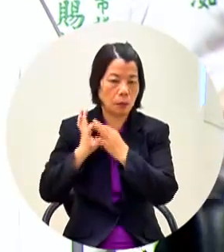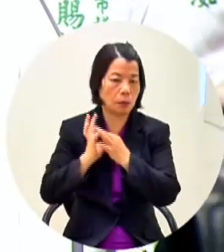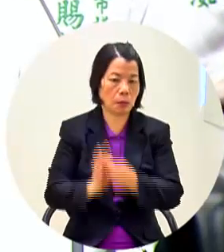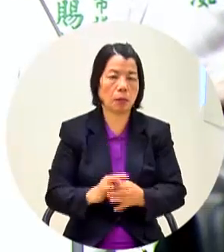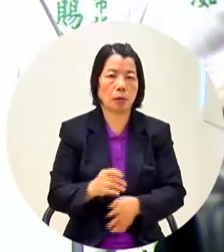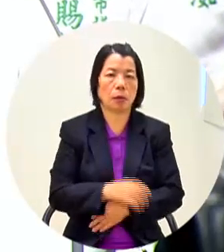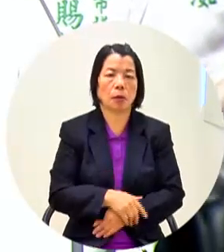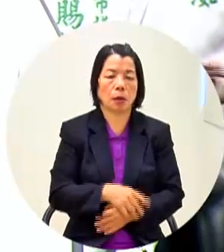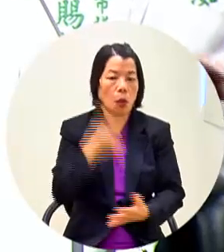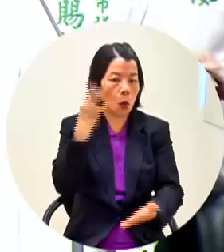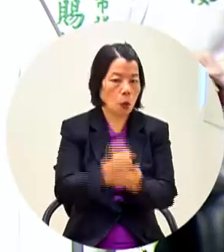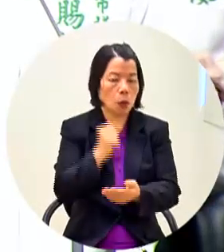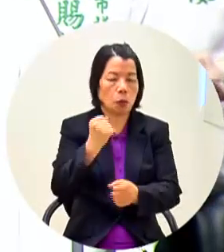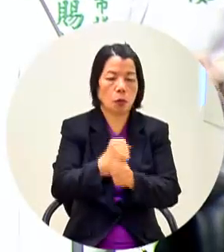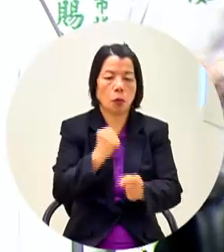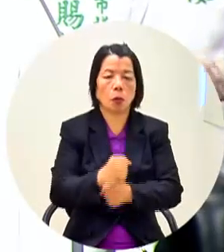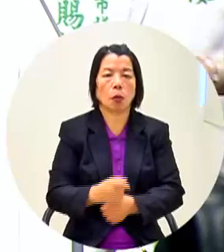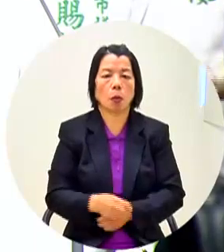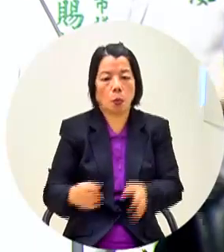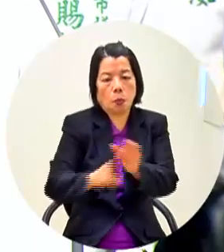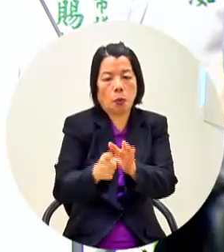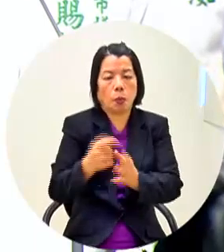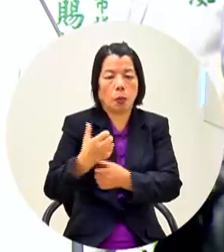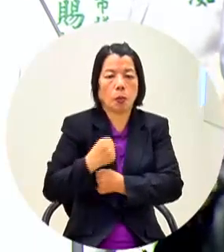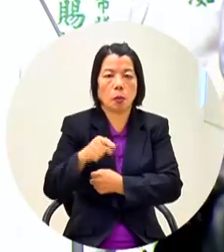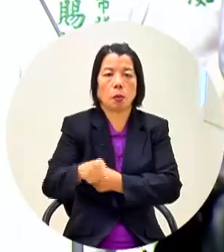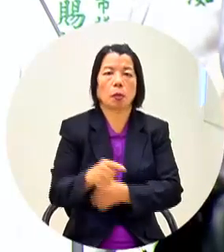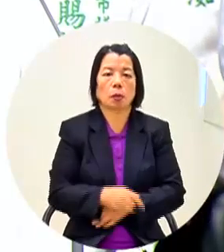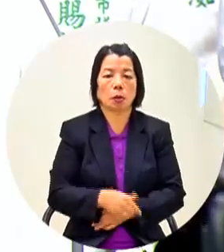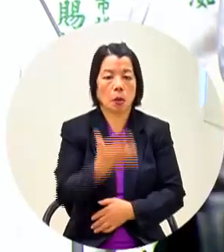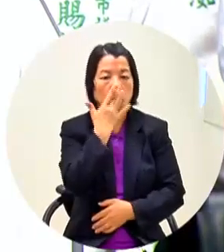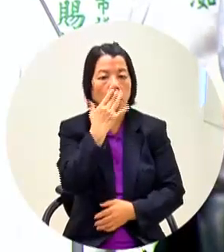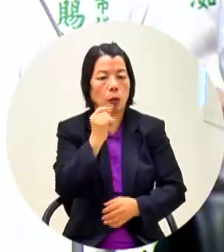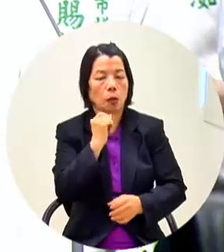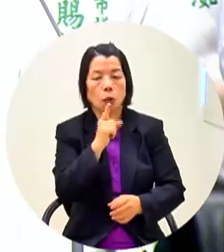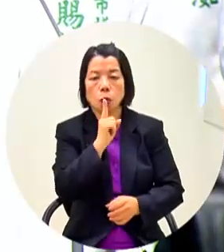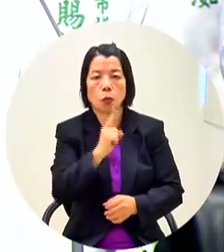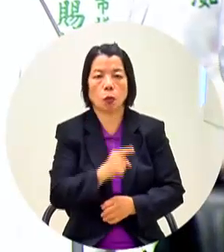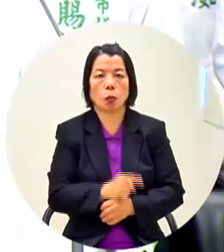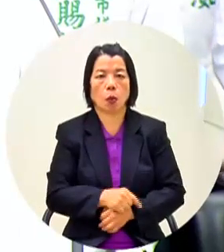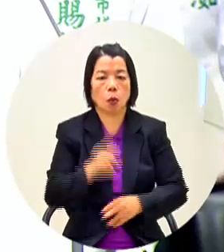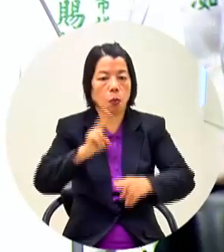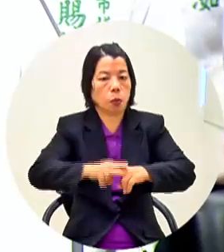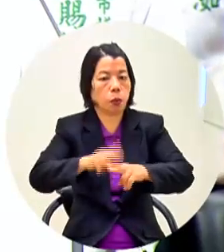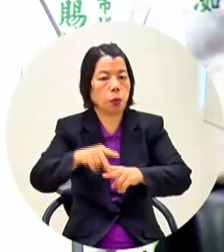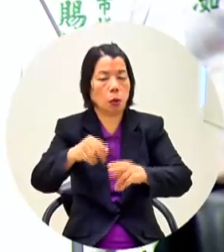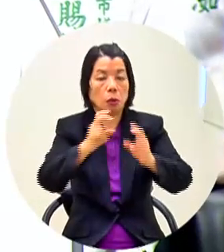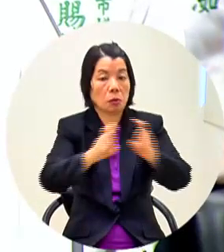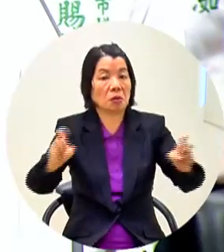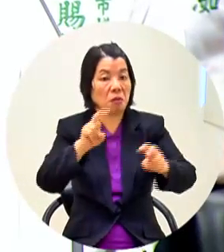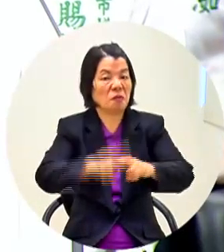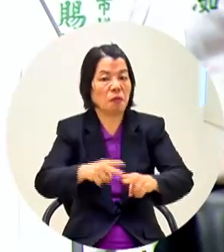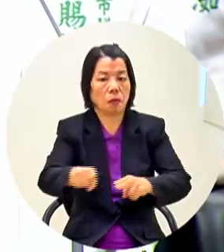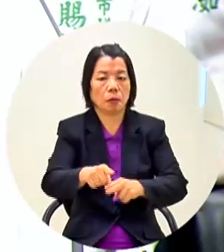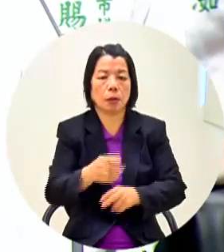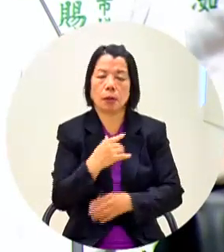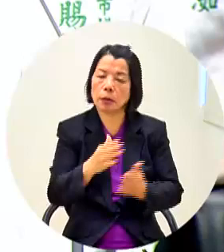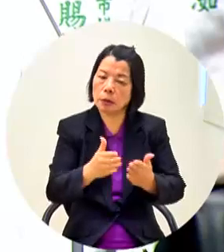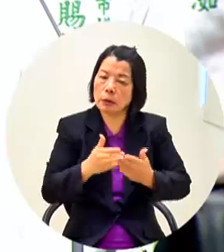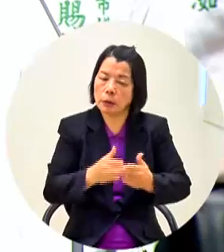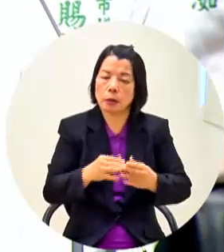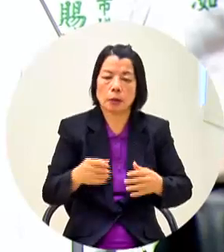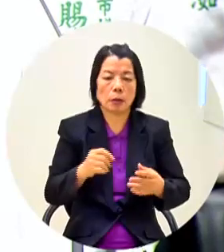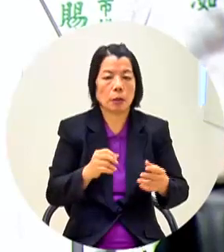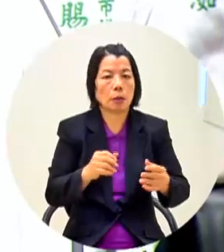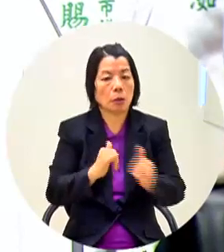包括兵推、实兵演练，你现在不敢讲封城啊，你现在说社区感染啊。但是台湾目前的状